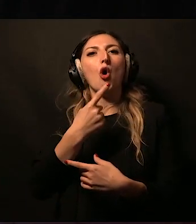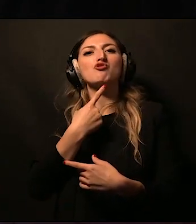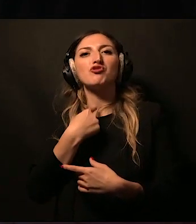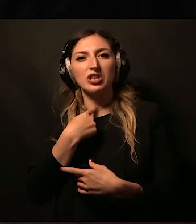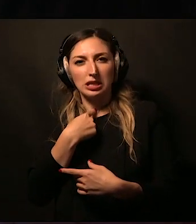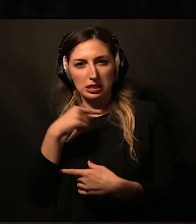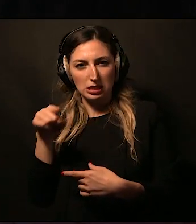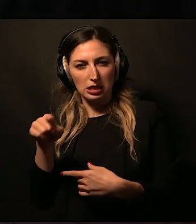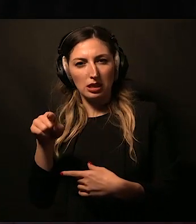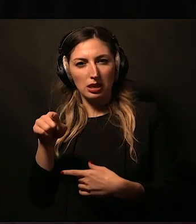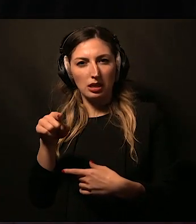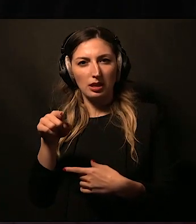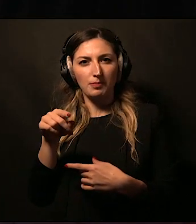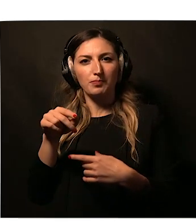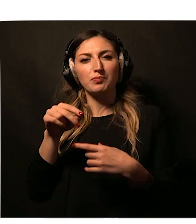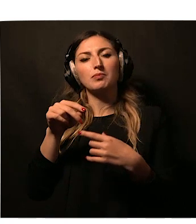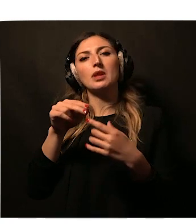che sono ben